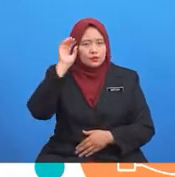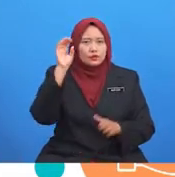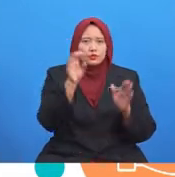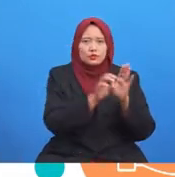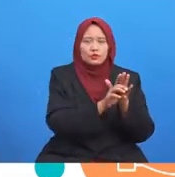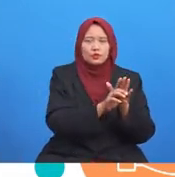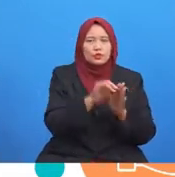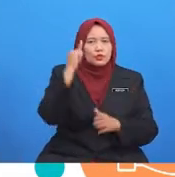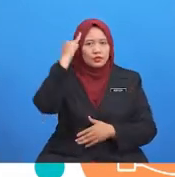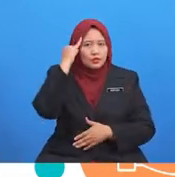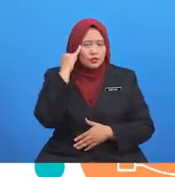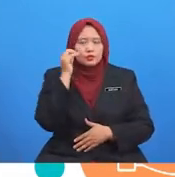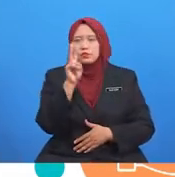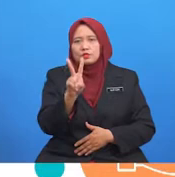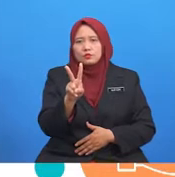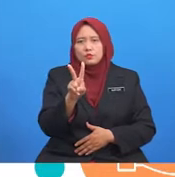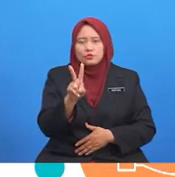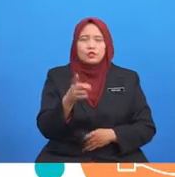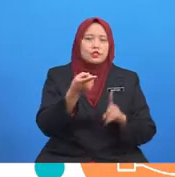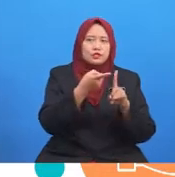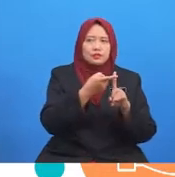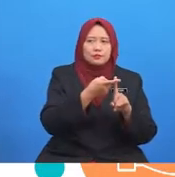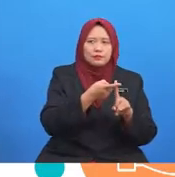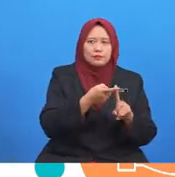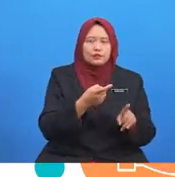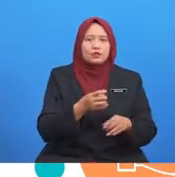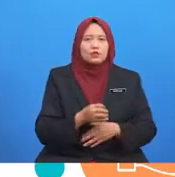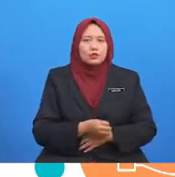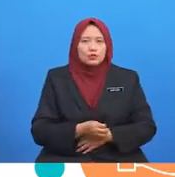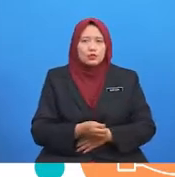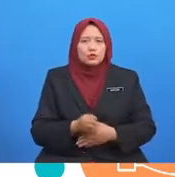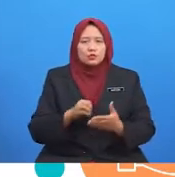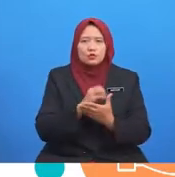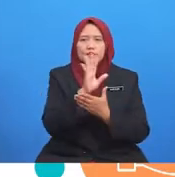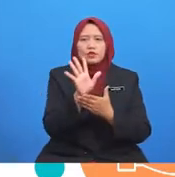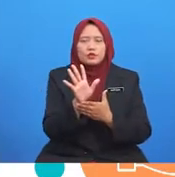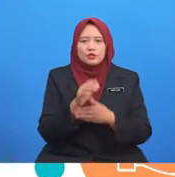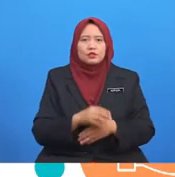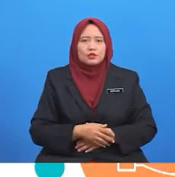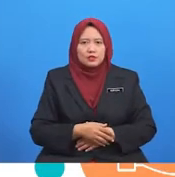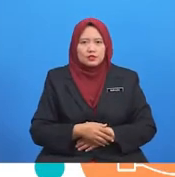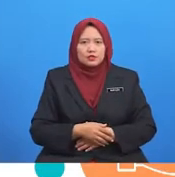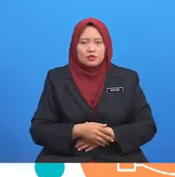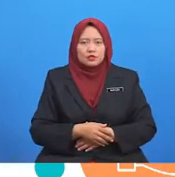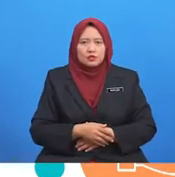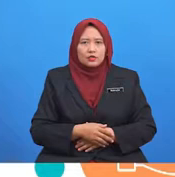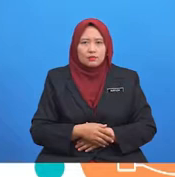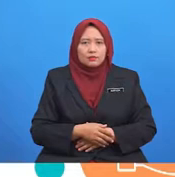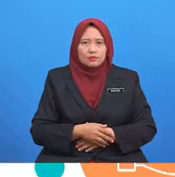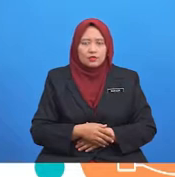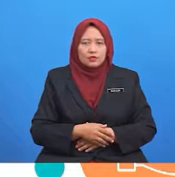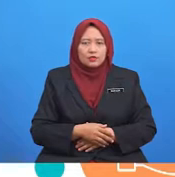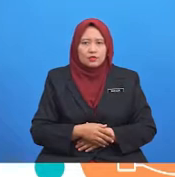Contoh idea dua ini diambil dari rujukan organik iaitu kulit buah durian. Di